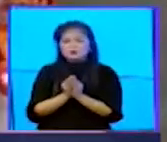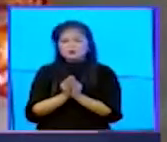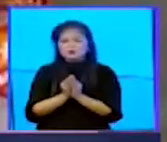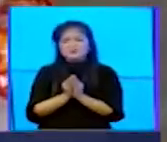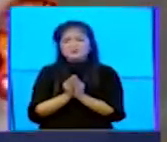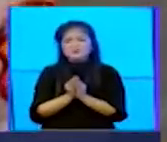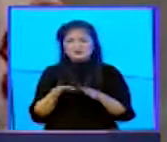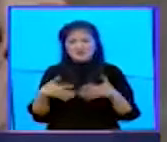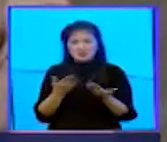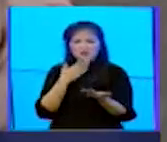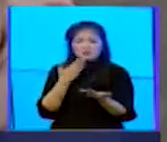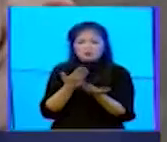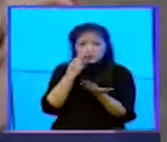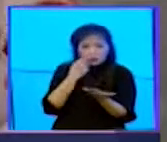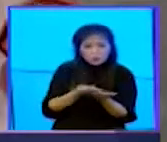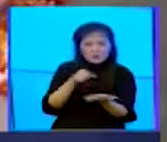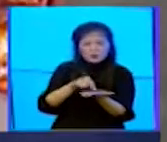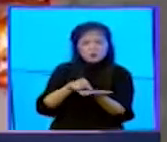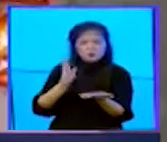bukti, nanti kita jadikan